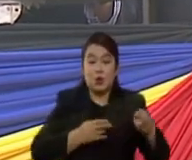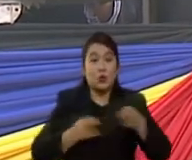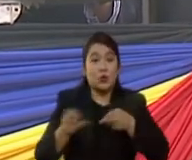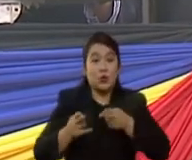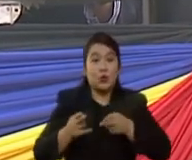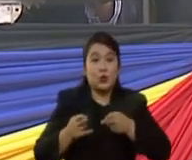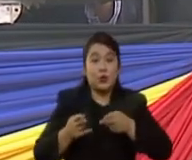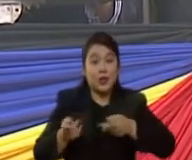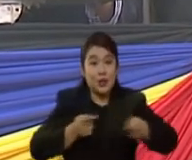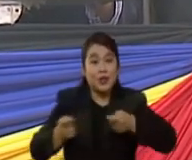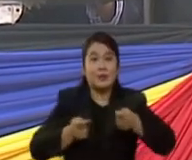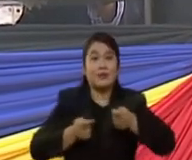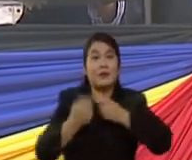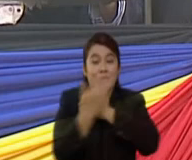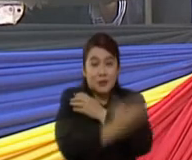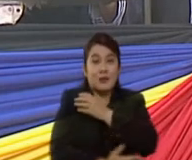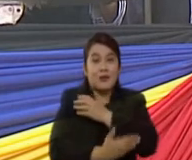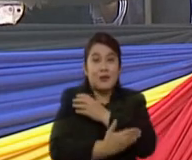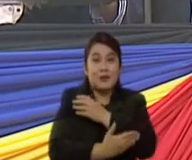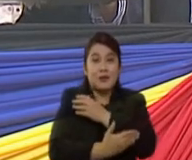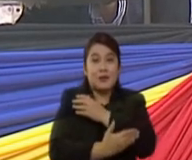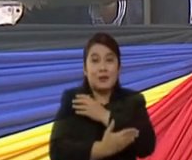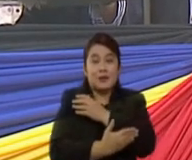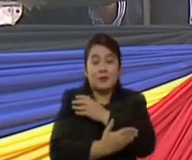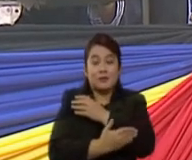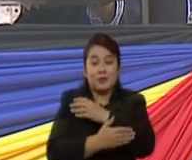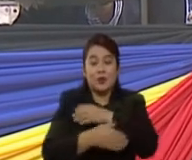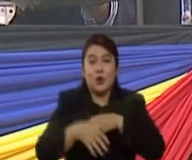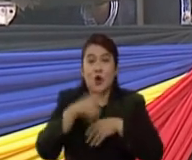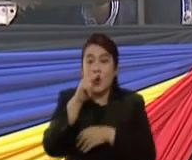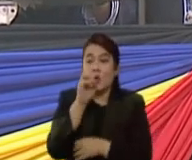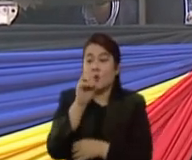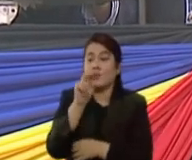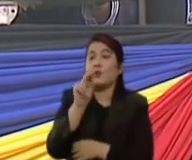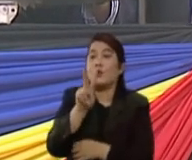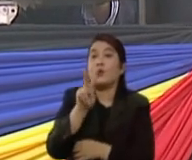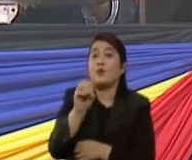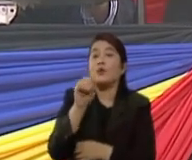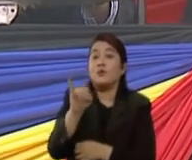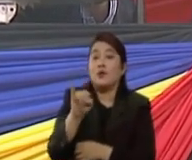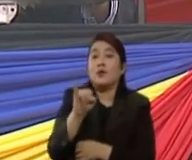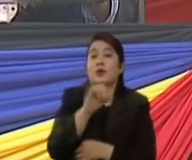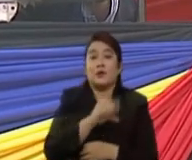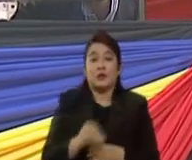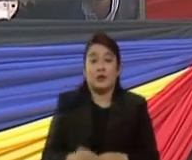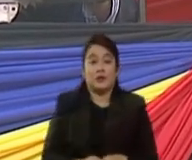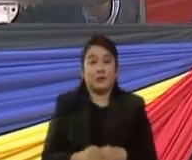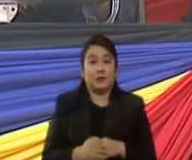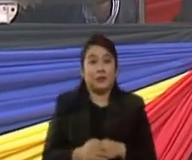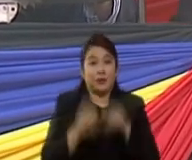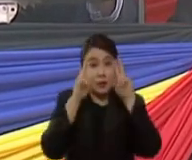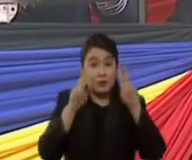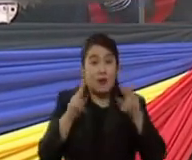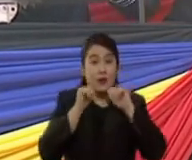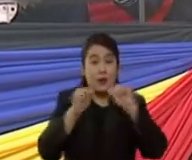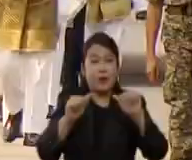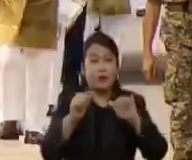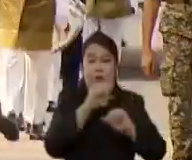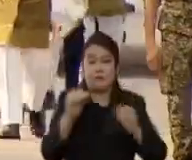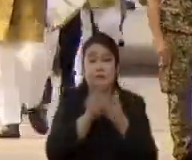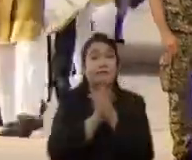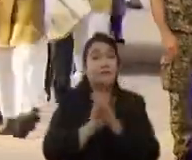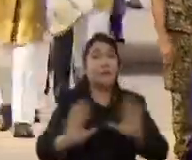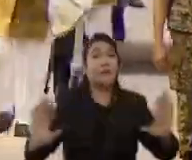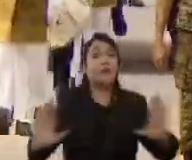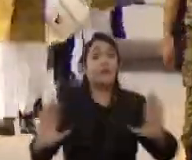negara, komponen konvoi kembara merdeka, komponen ketenteraman awam, komponen keselamatan